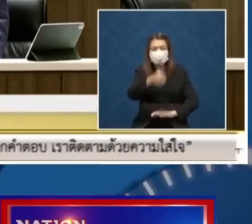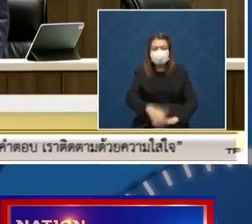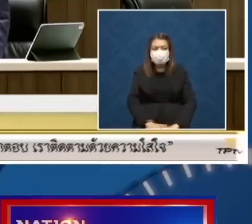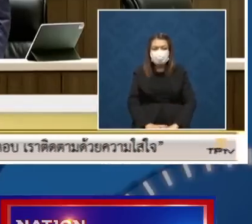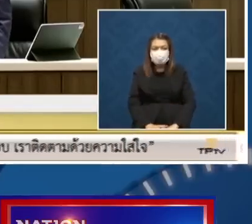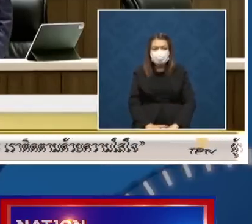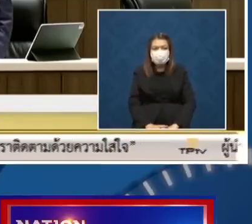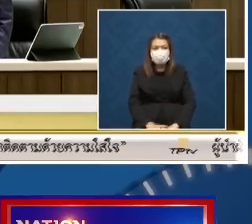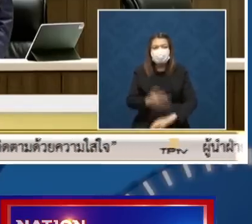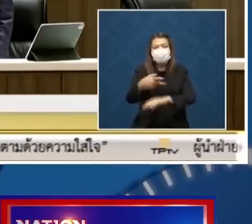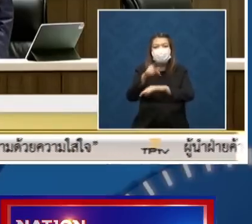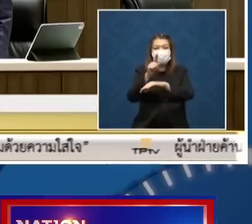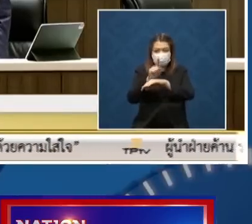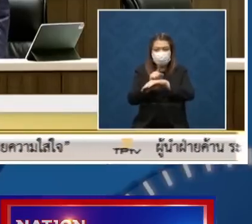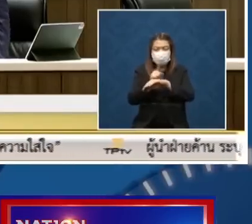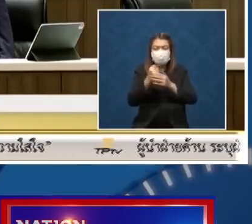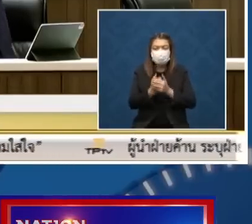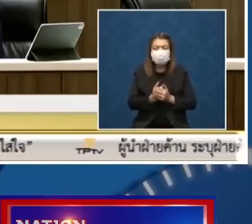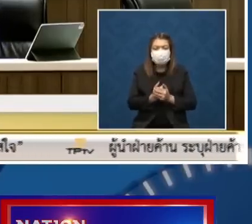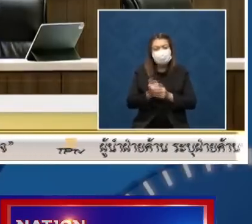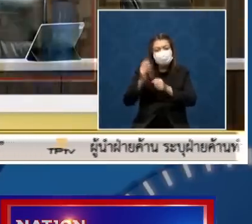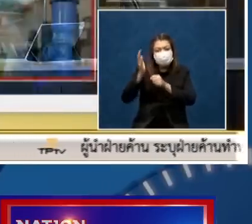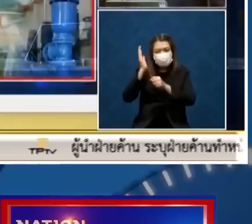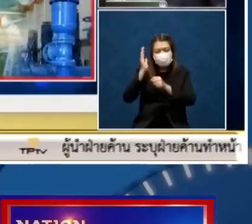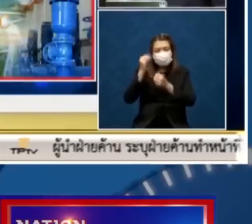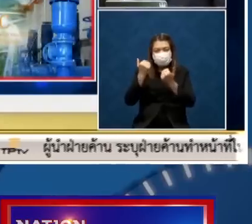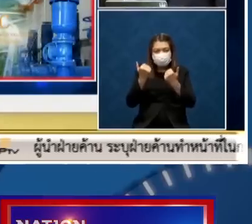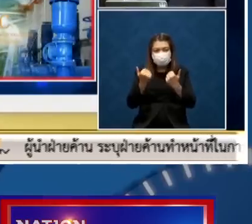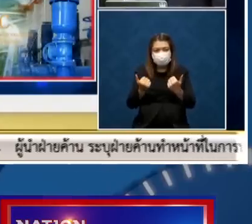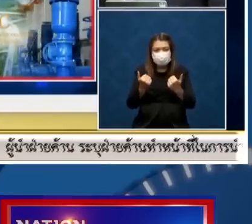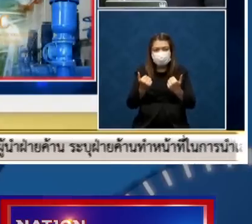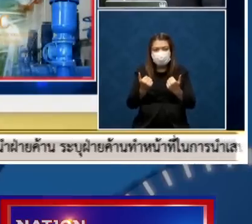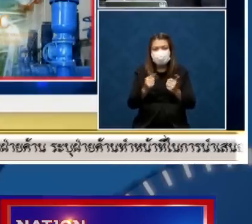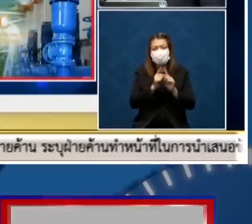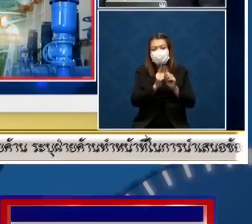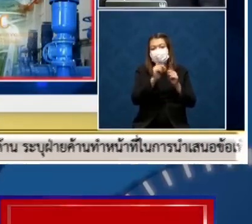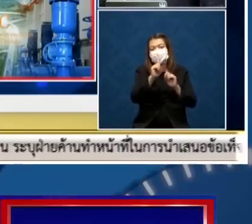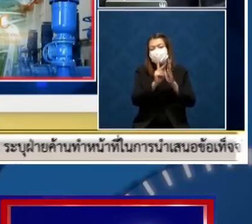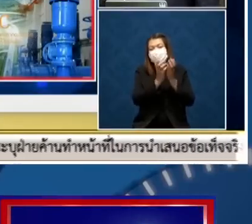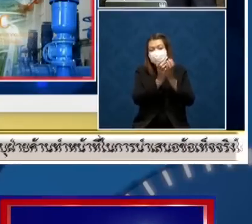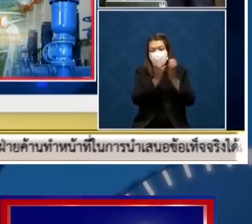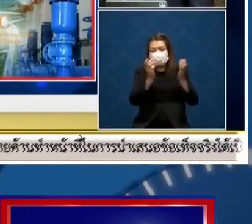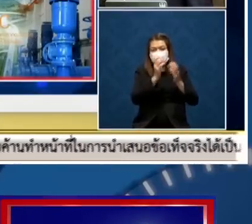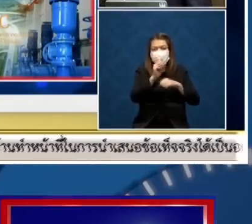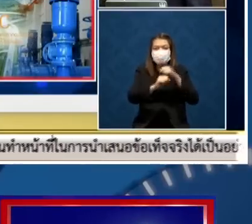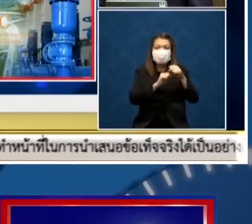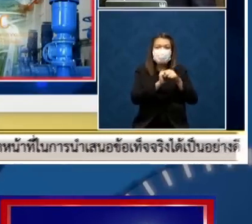งป้อมเขาก็เตะออกเตะออกเตะออกนะฮะคือเกมการเมืองเนี่ยมันแตกต่างกันมากนะเพราะฉะนั้นลุ